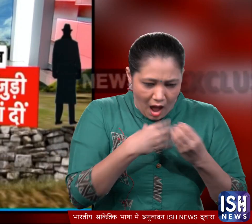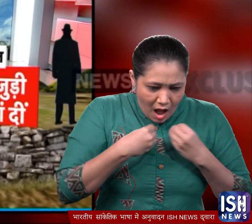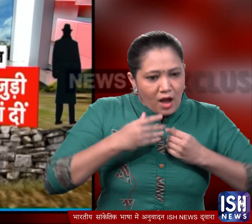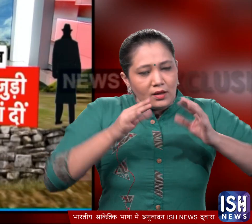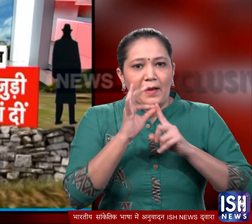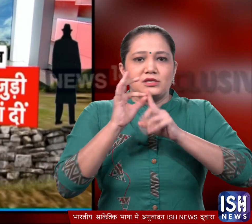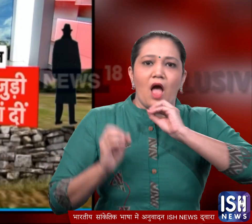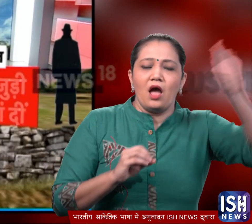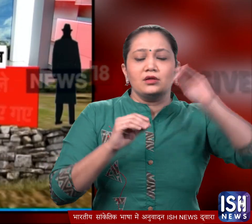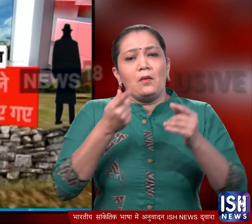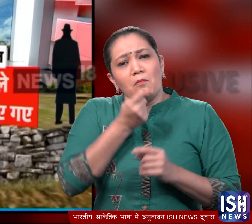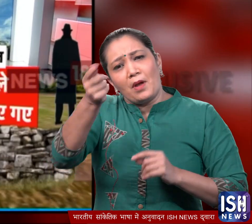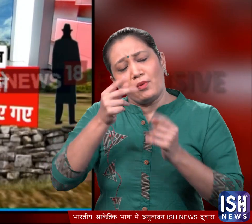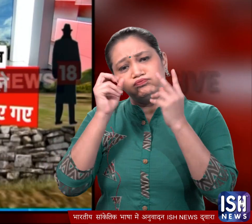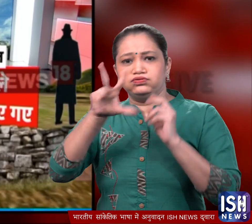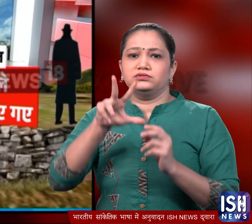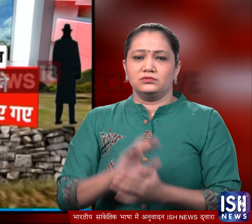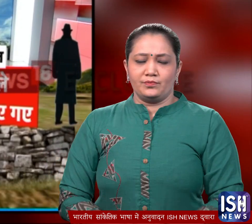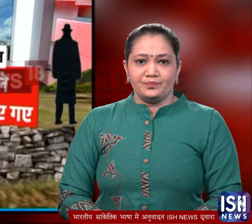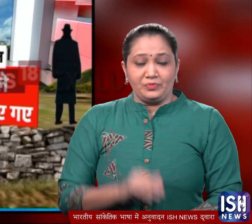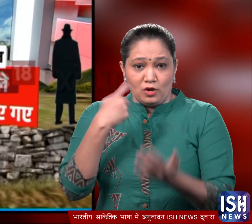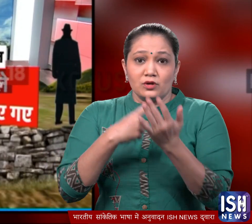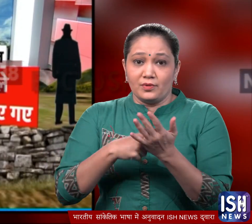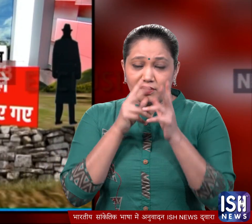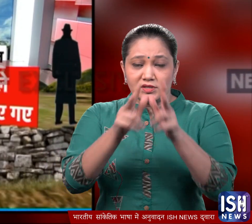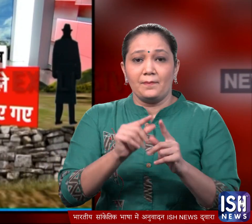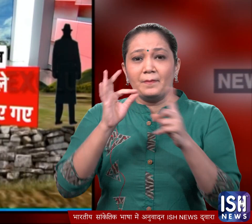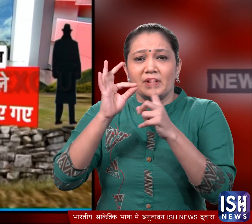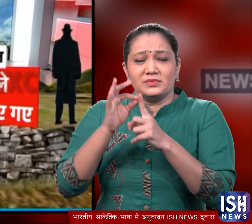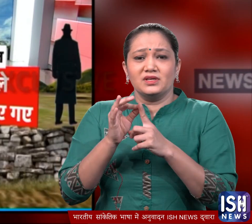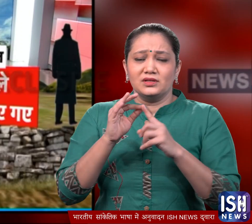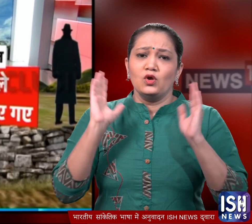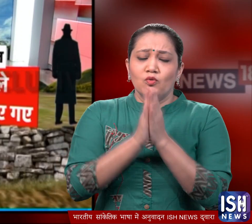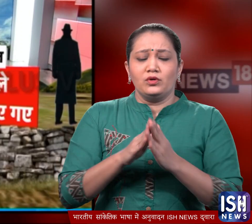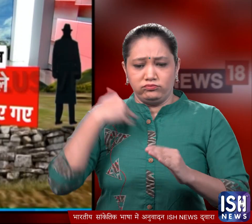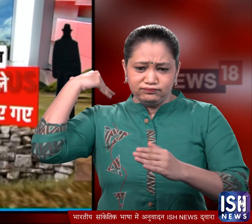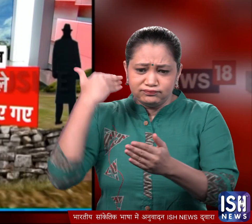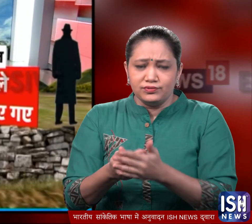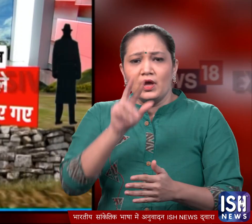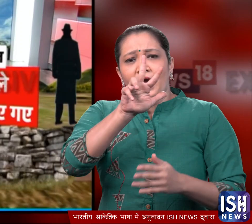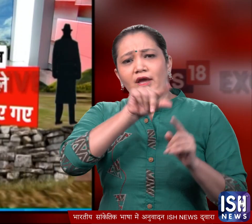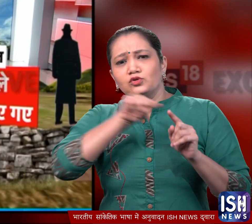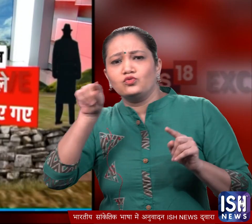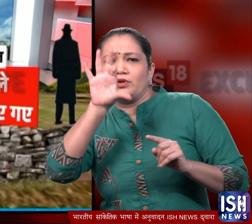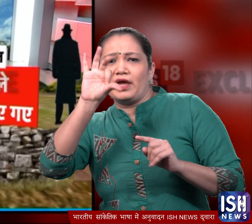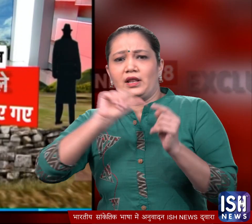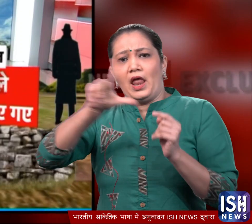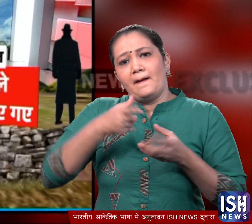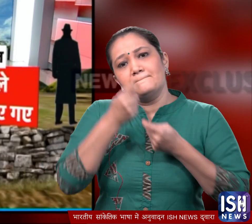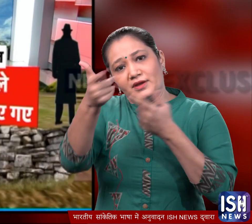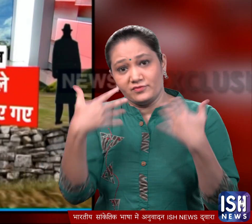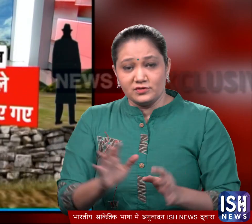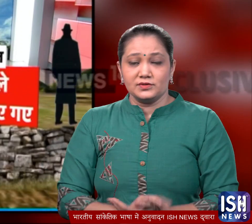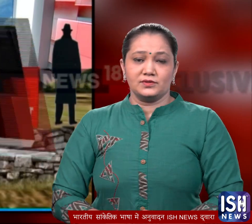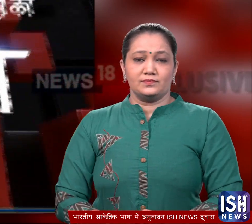लगा। इसके लिए उसे काफी पैसे भी दिए जाते थे। रिपोर्ट के मुताबिक परमजीत को इस काम के लिए अब तक 8 से 9 लाख रुपए पहुंचाए जा